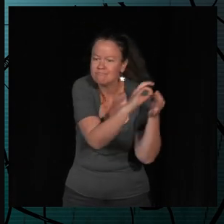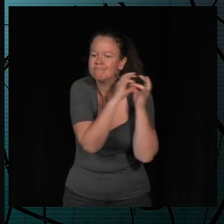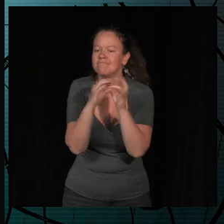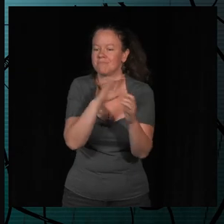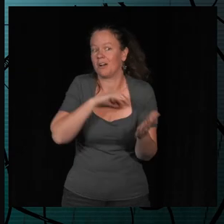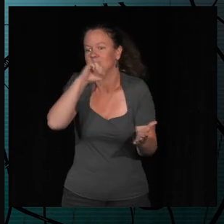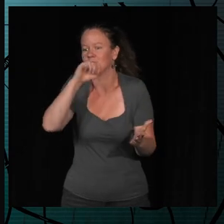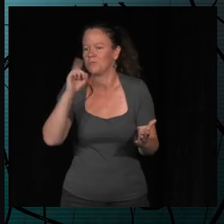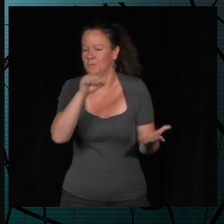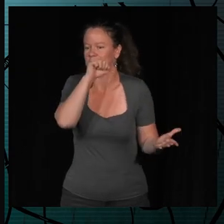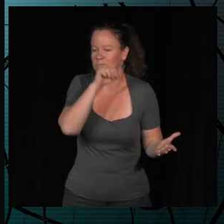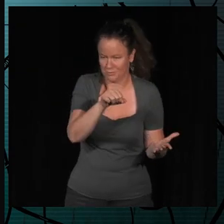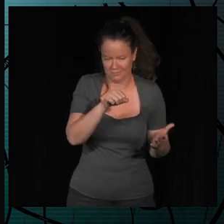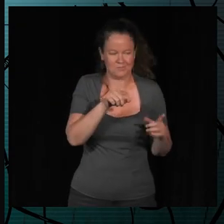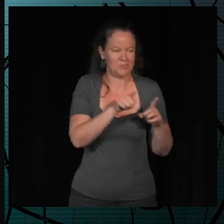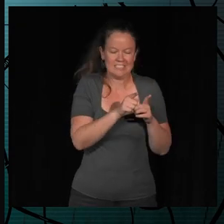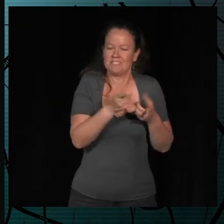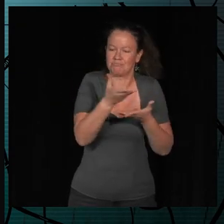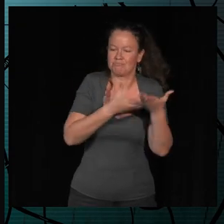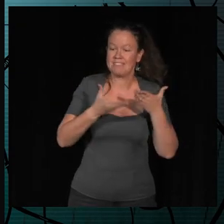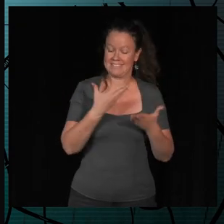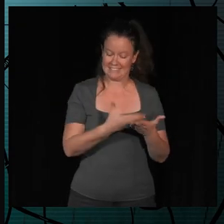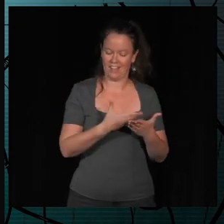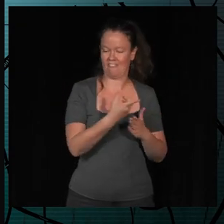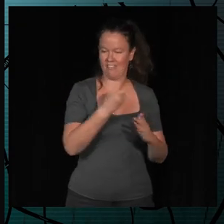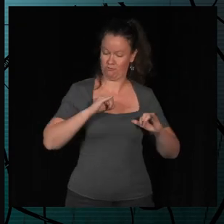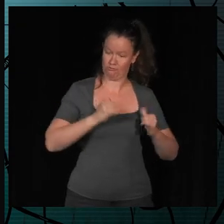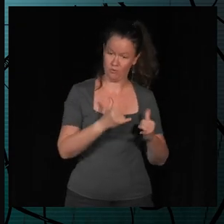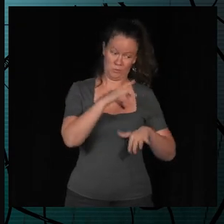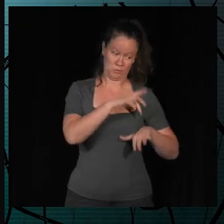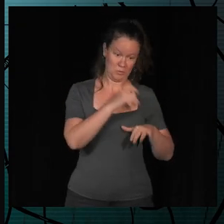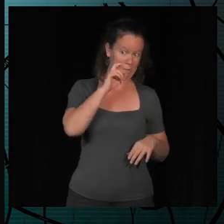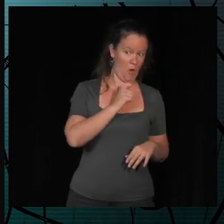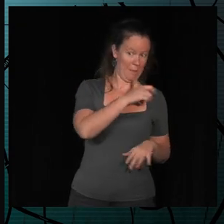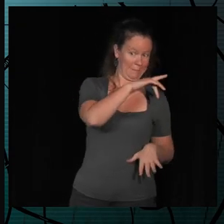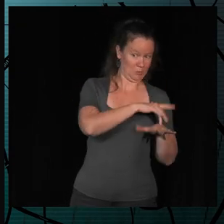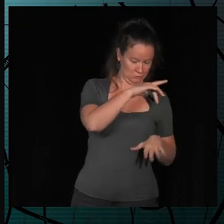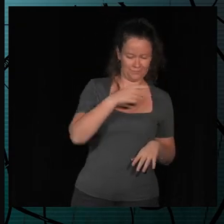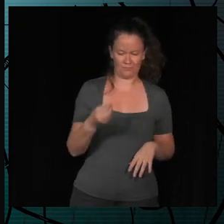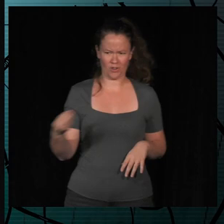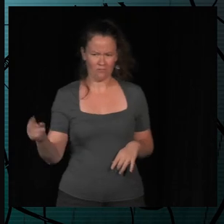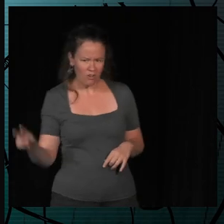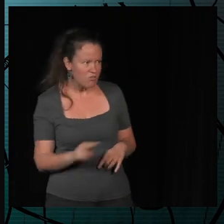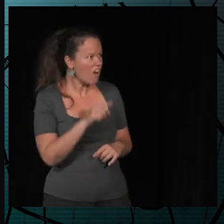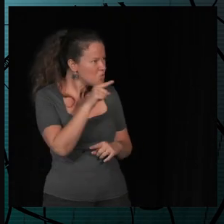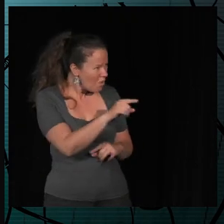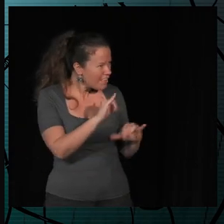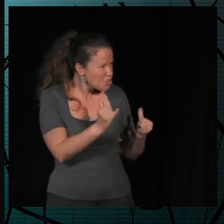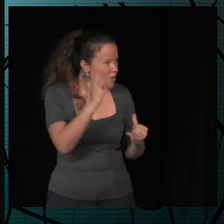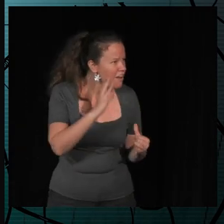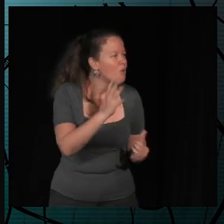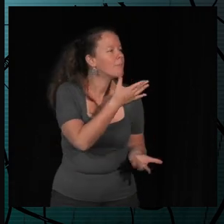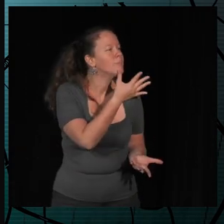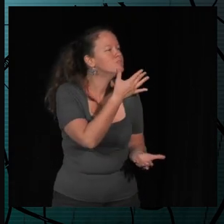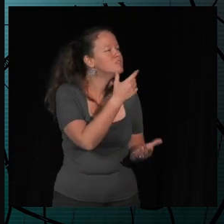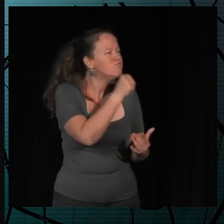peur et c'est justement les jeux qu'on connu les parents qui permet aux enfants de dire quoi mais toi tu as joué à des jeux vidéos mais ça existait déjà